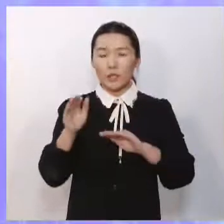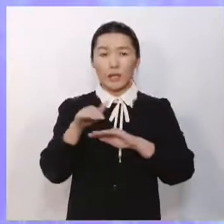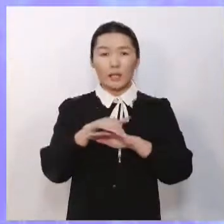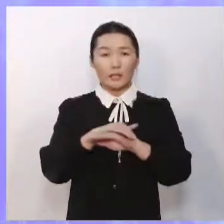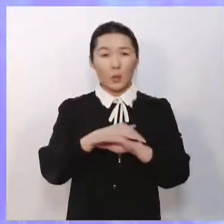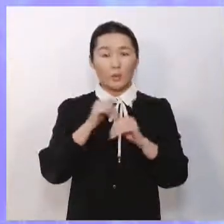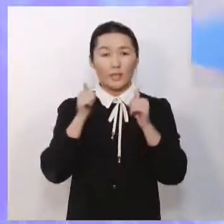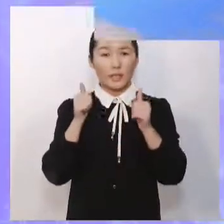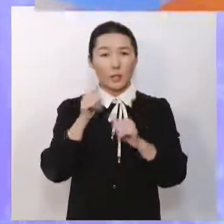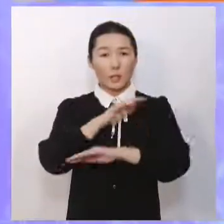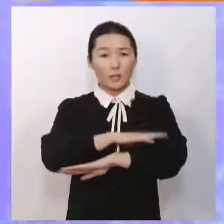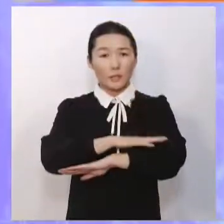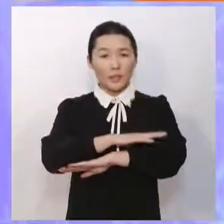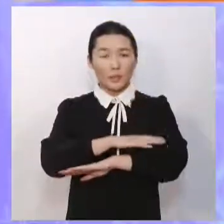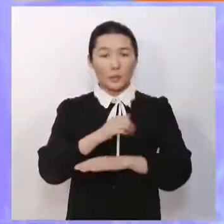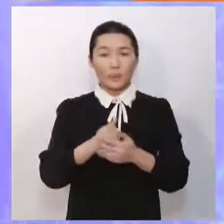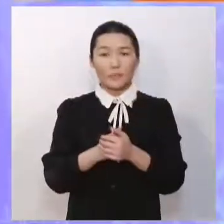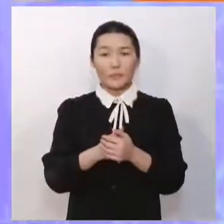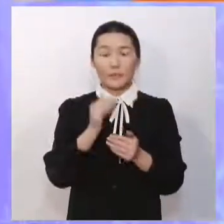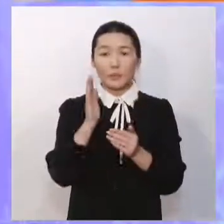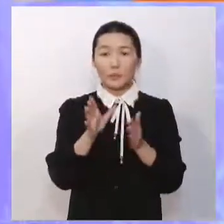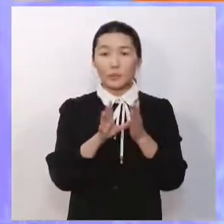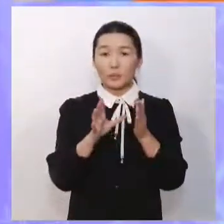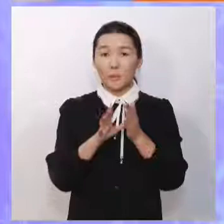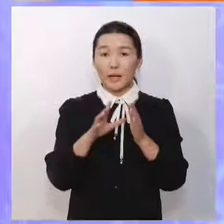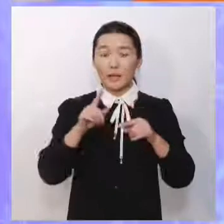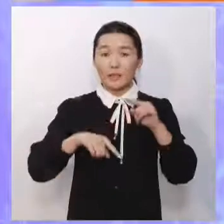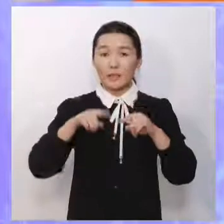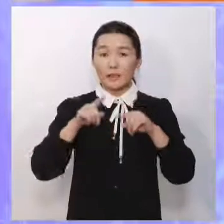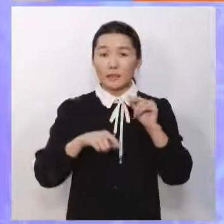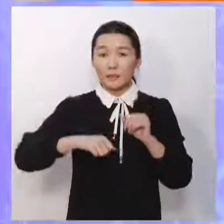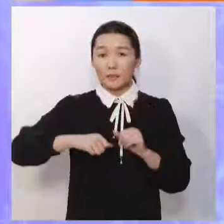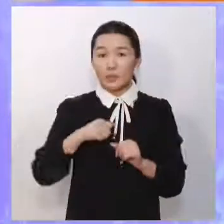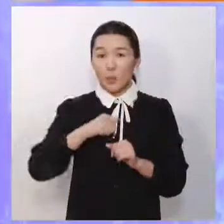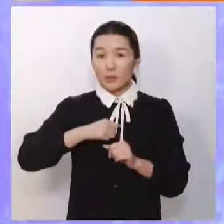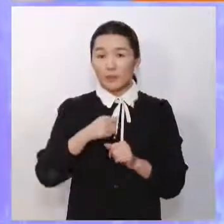хорошие поступки и будут помогать родным, друзьям.